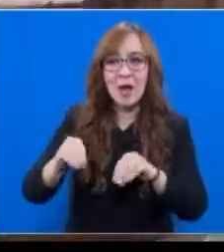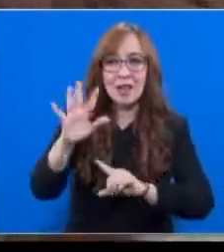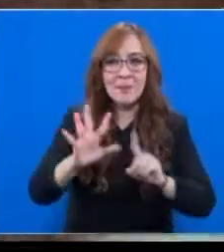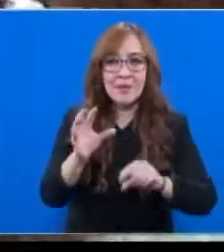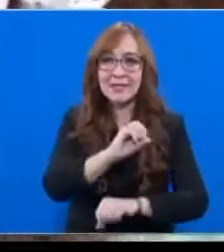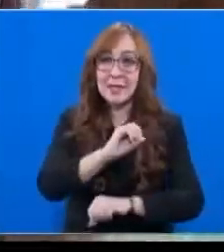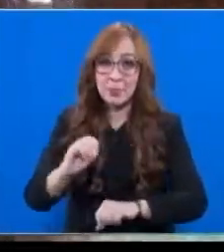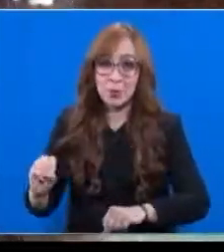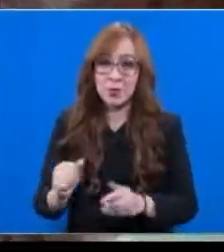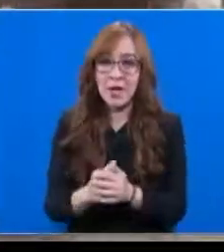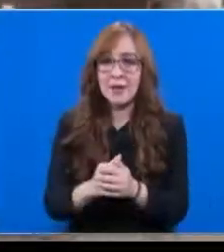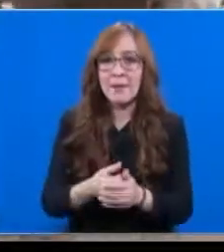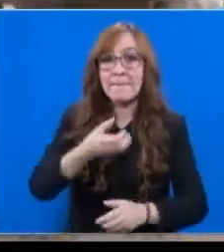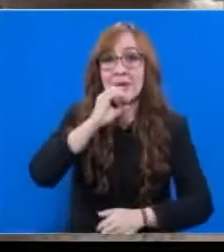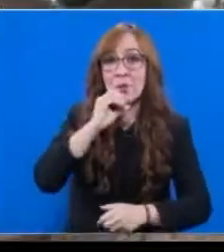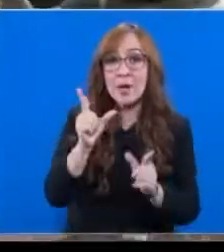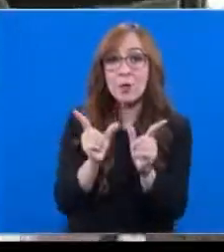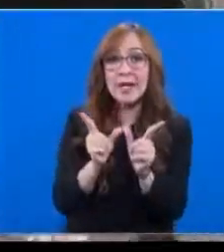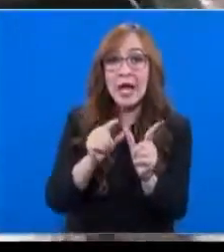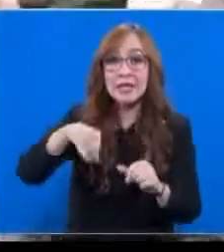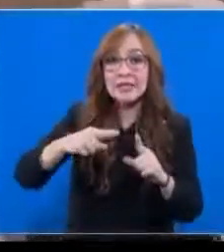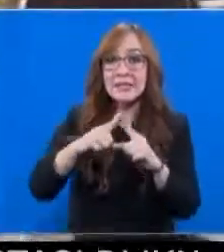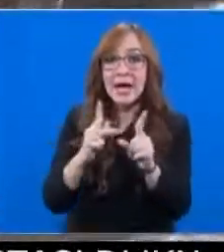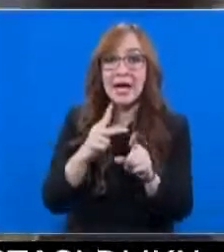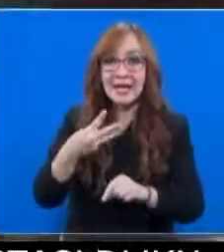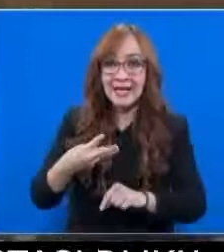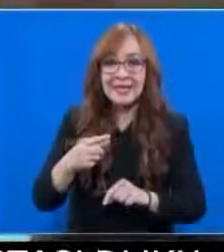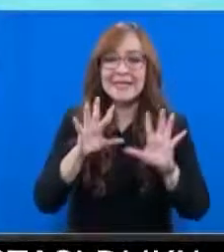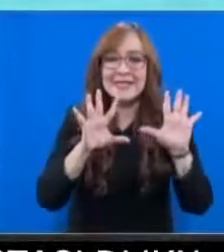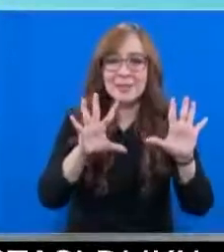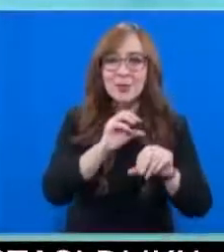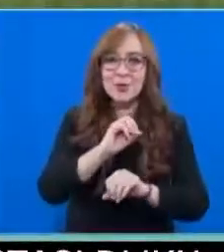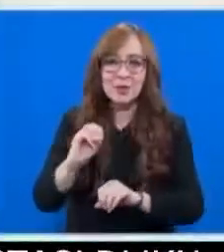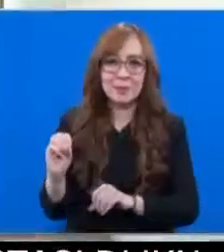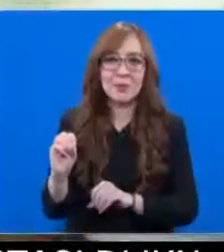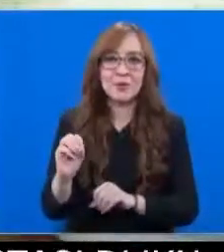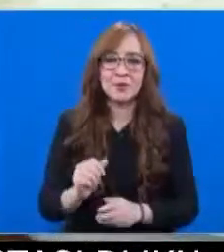Sementara wedang jahe bisa dinikmati dengan membayar Rp10.000.